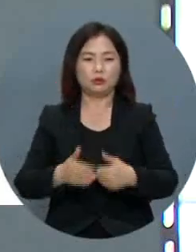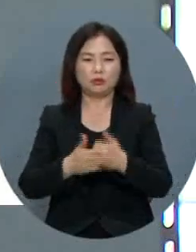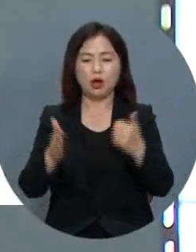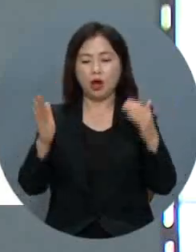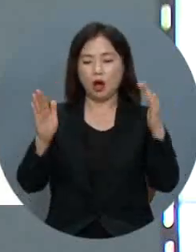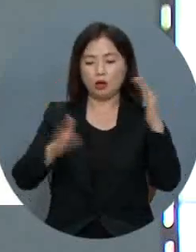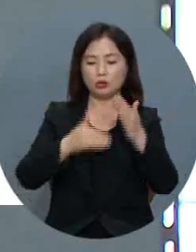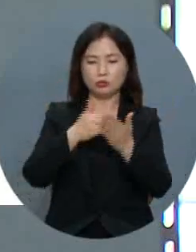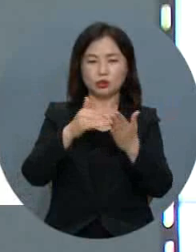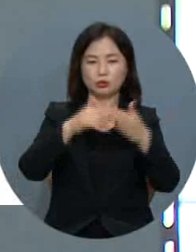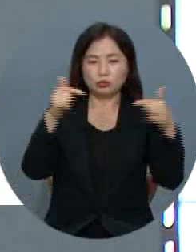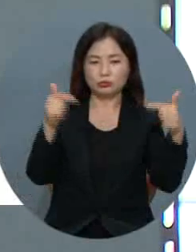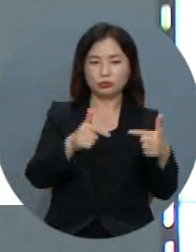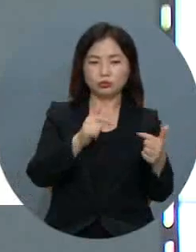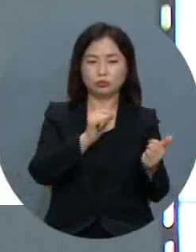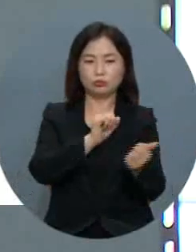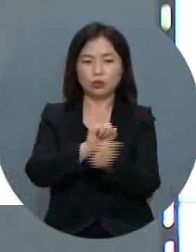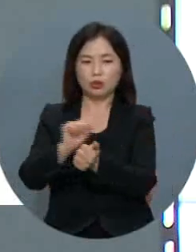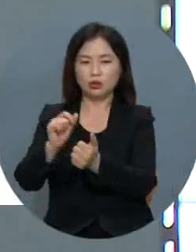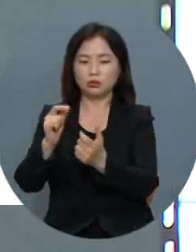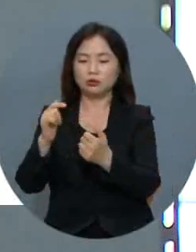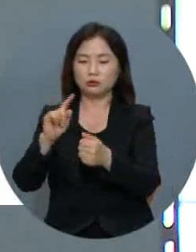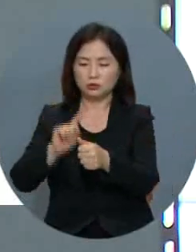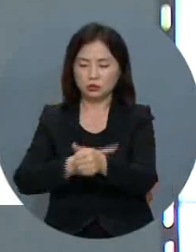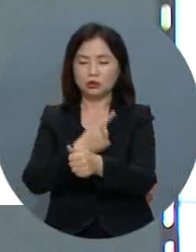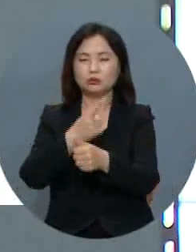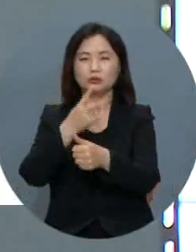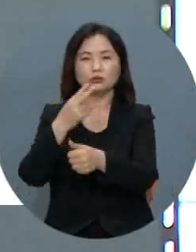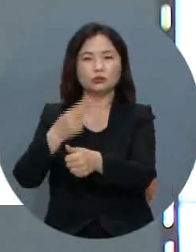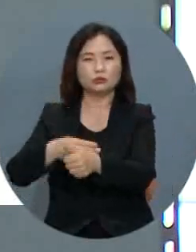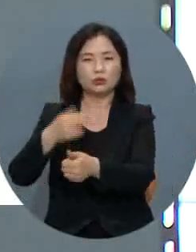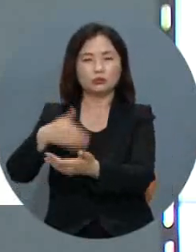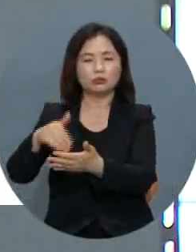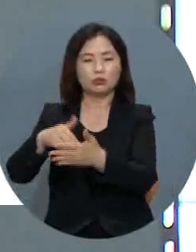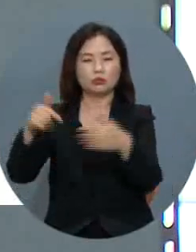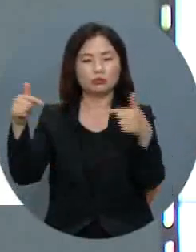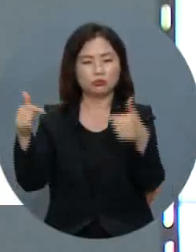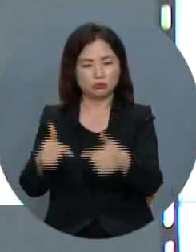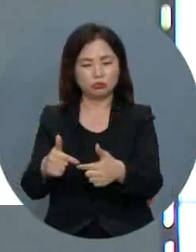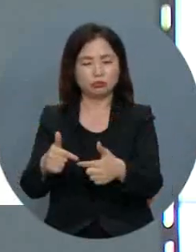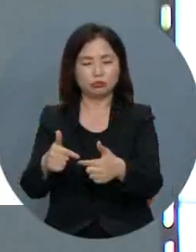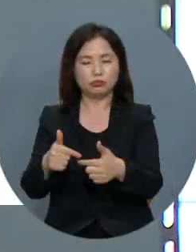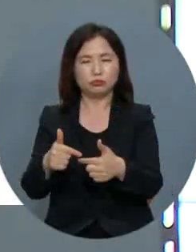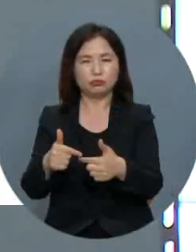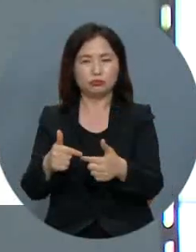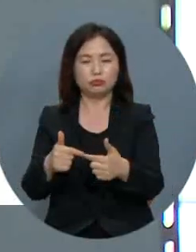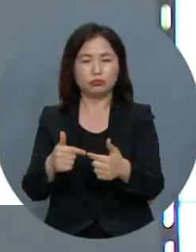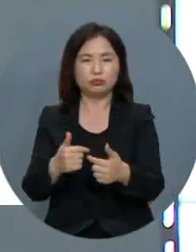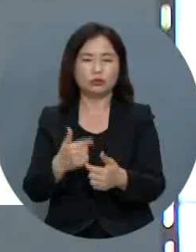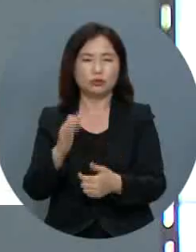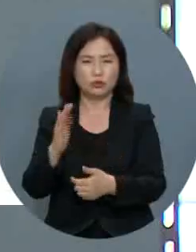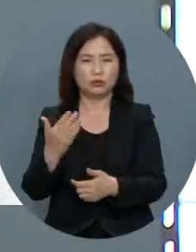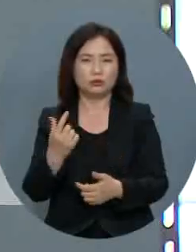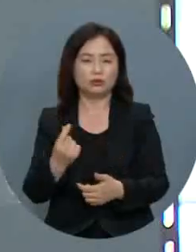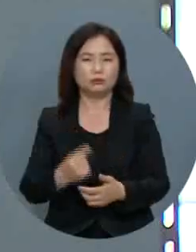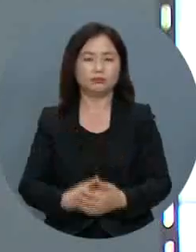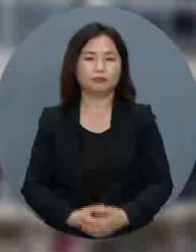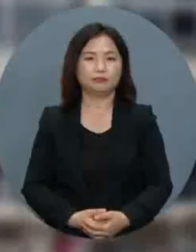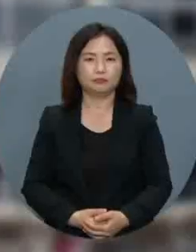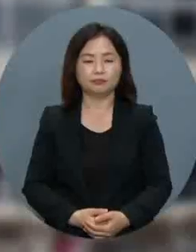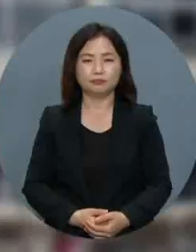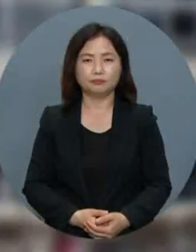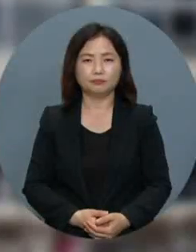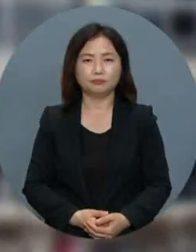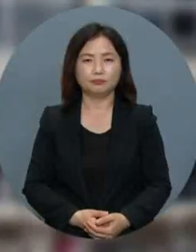학생수가 점차적으로 줄고 있는 그런 사항이기 때문에 겨운 수도 초리 있는 형편이고 형편입니다 현재나